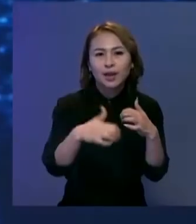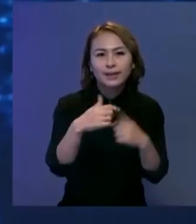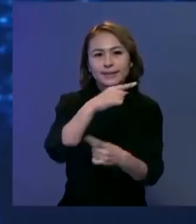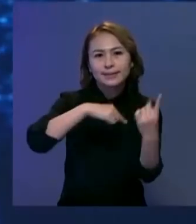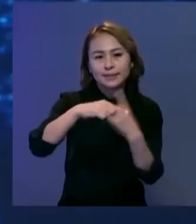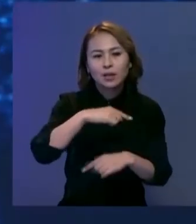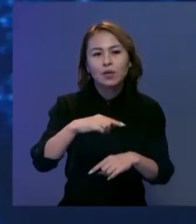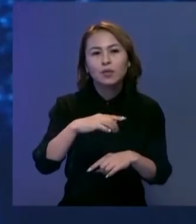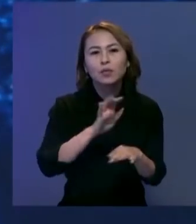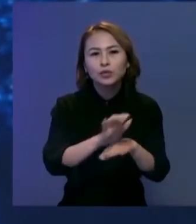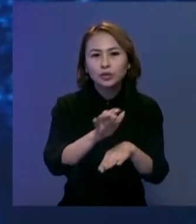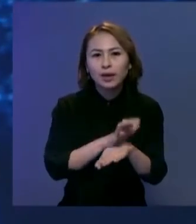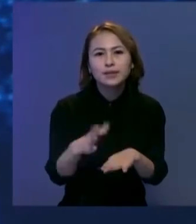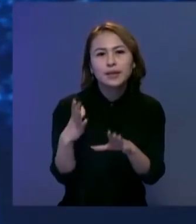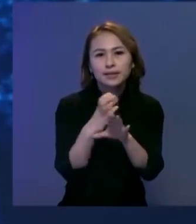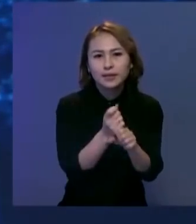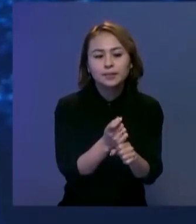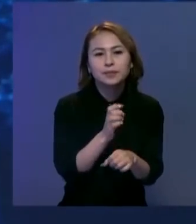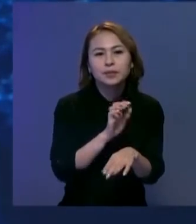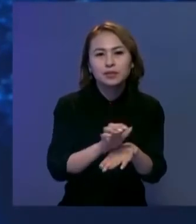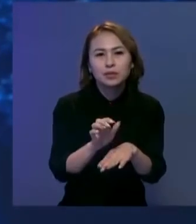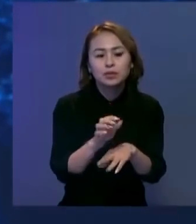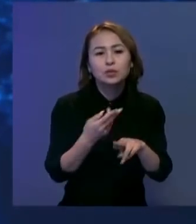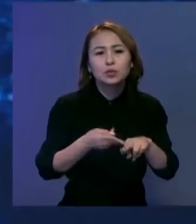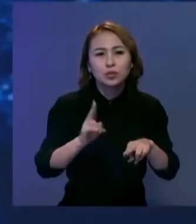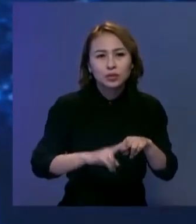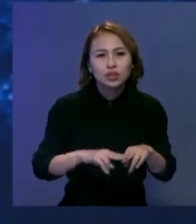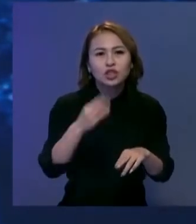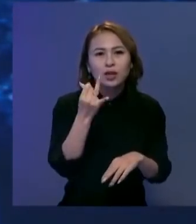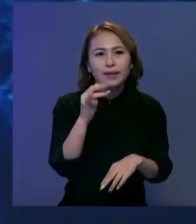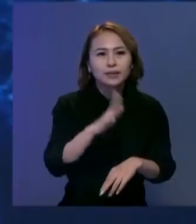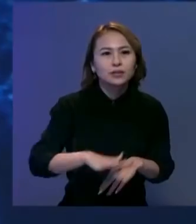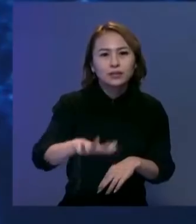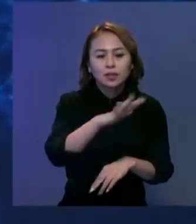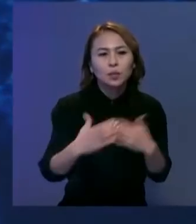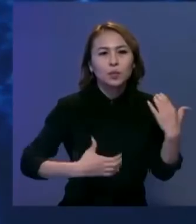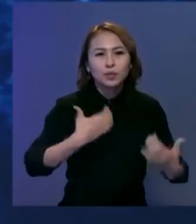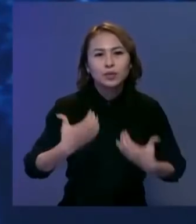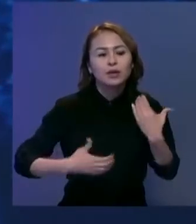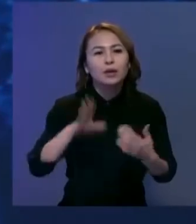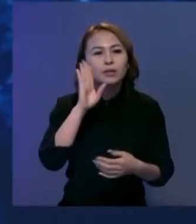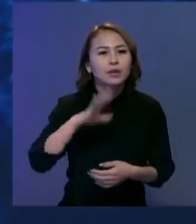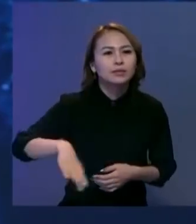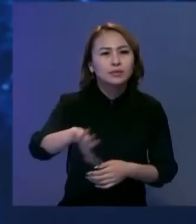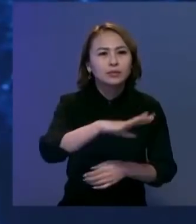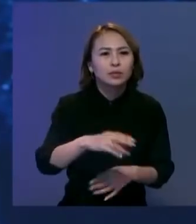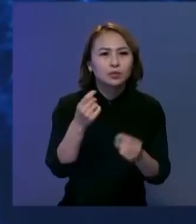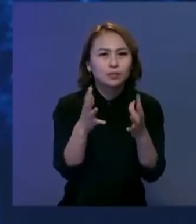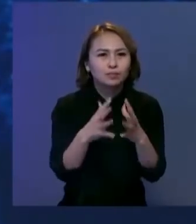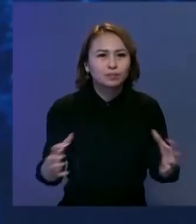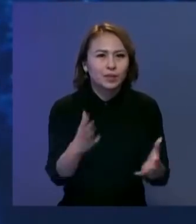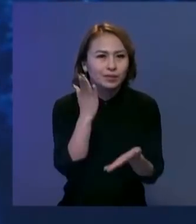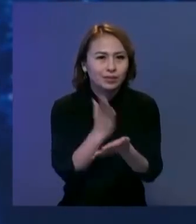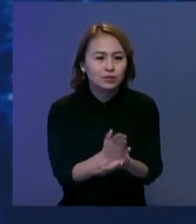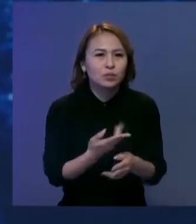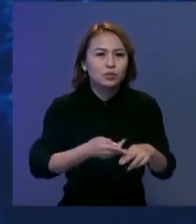Орта бизнес өндіретін өнім мөлшері азайып кетті. Жайықтың жайды алаңдатарлық өзен қатты тартылып барат.